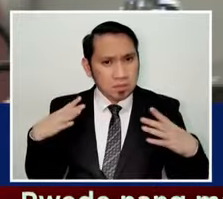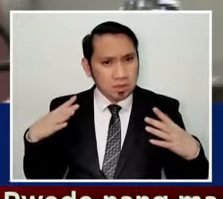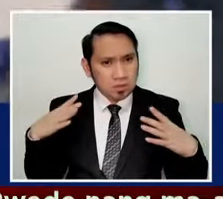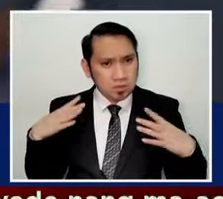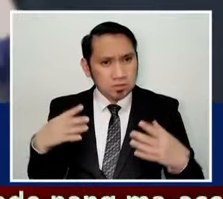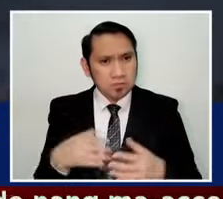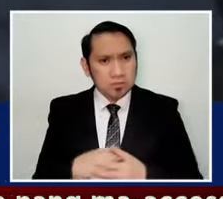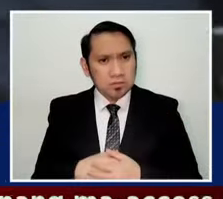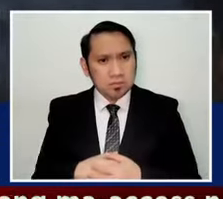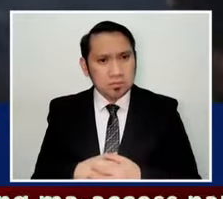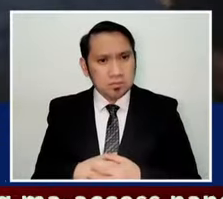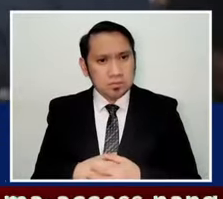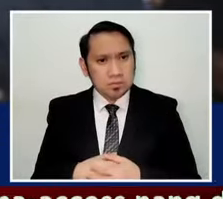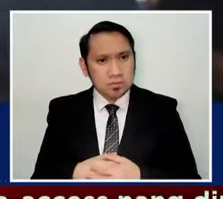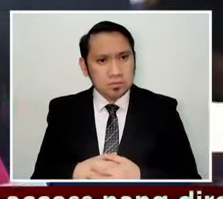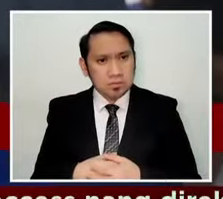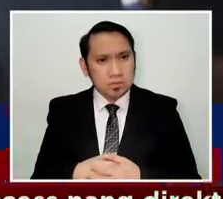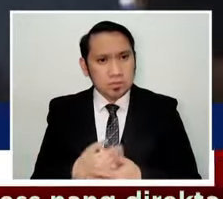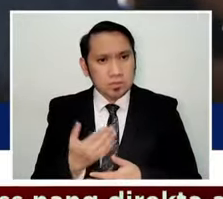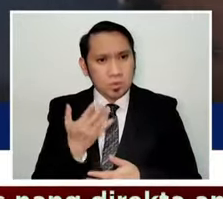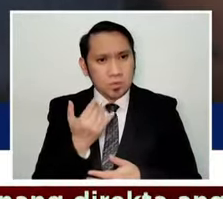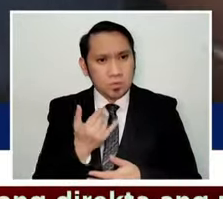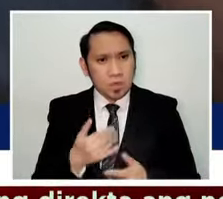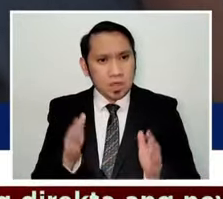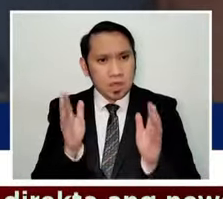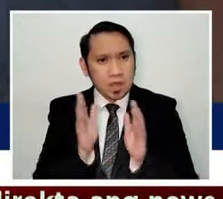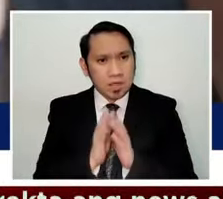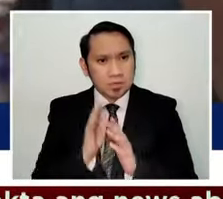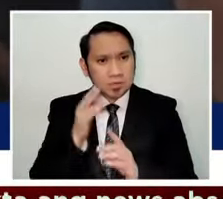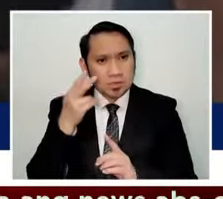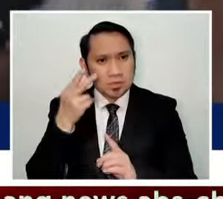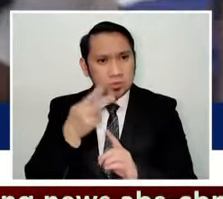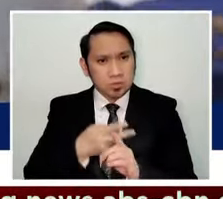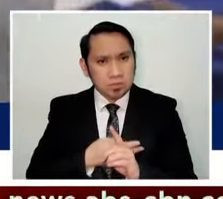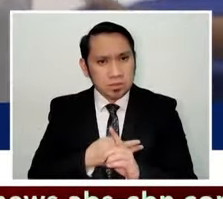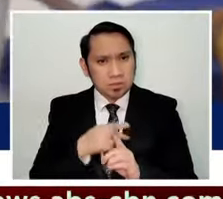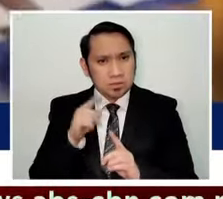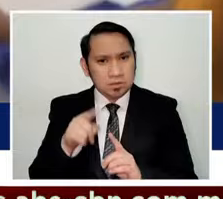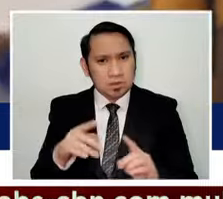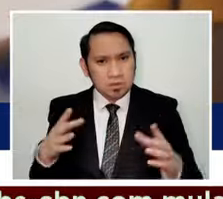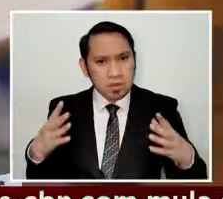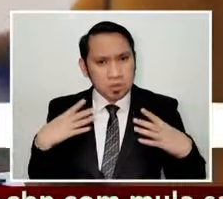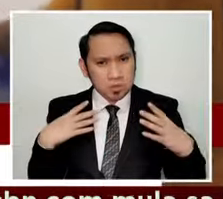Kamara. Bakit siya hihiling ng 2 months na extension? Eh,